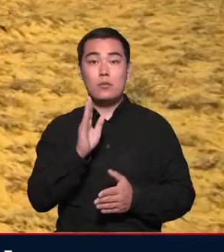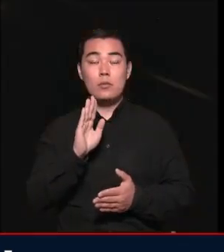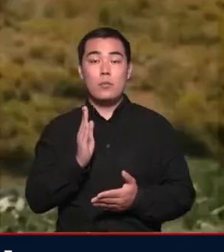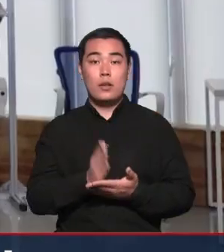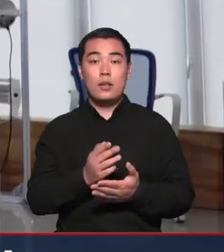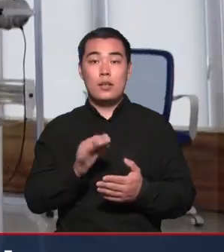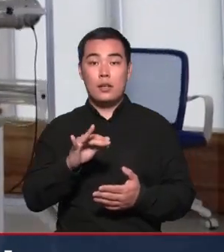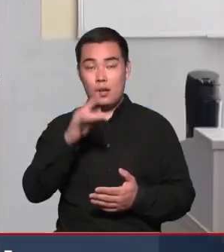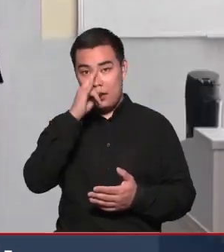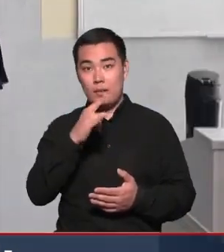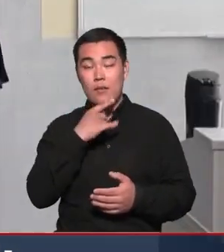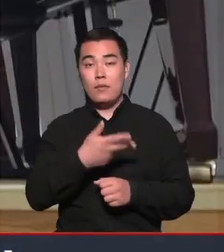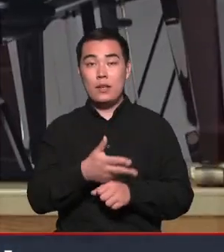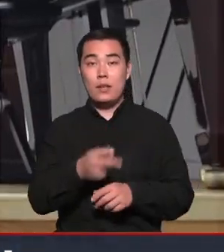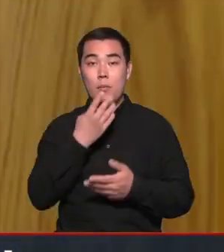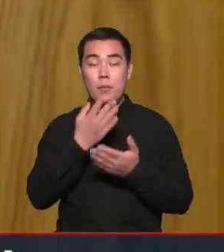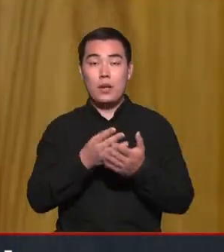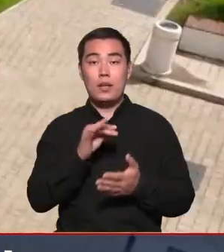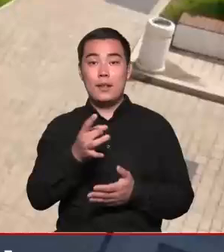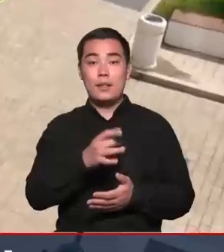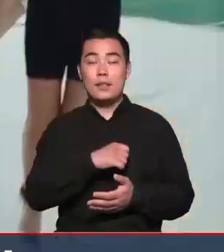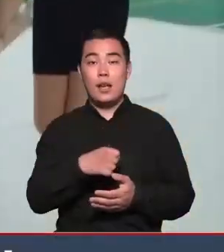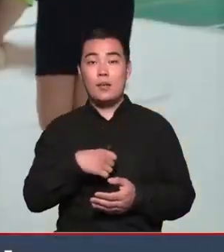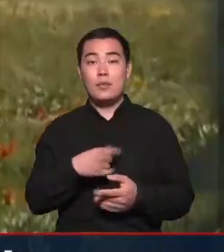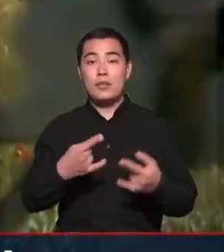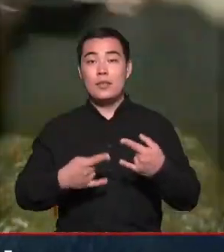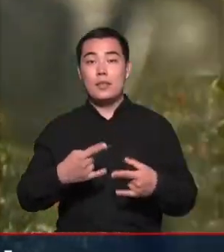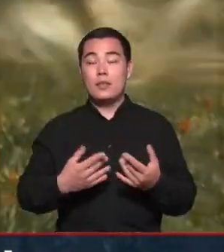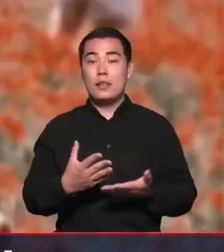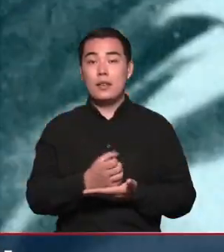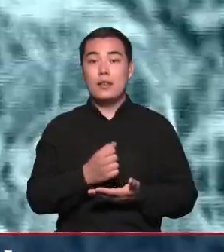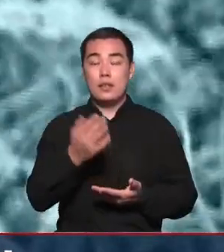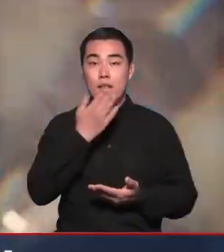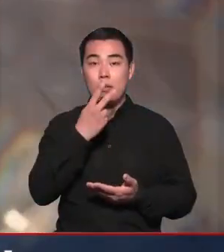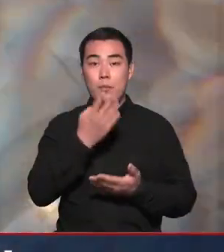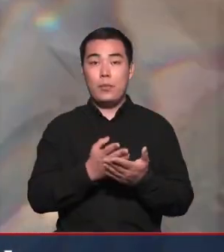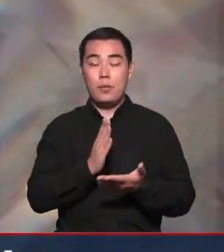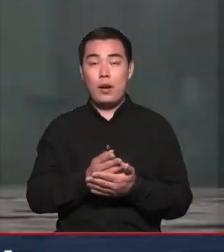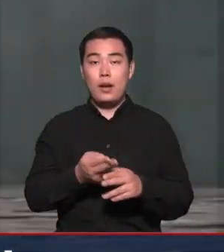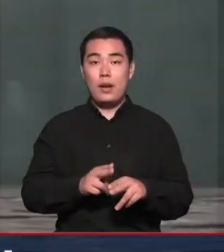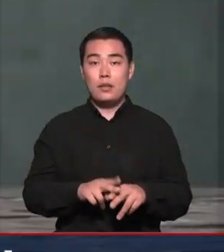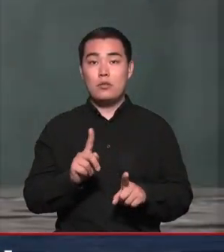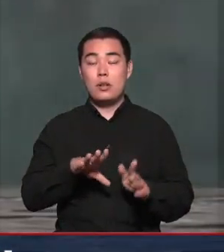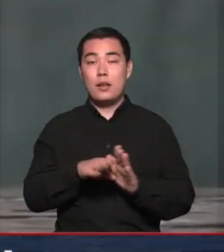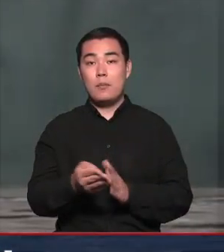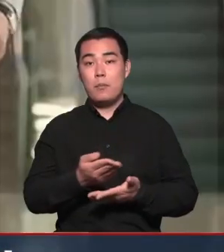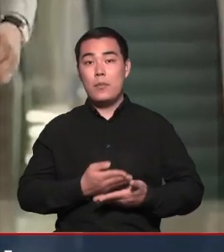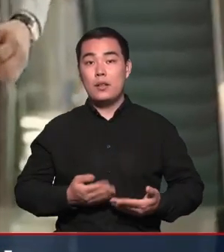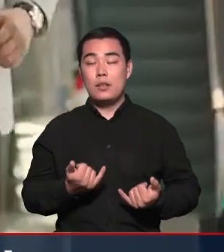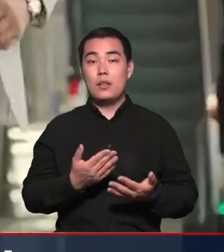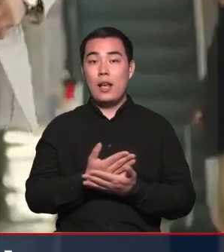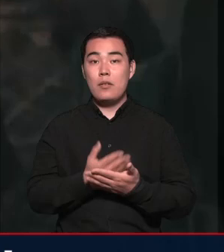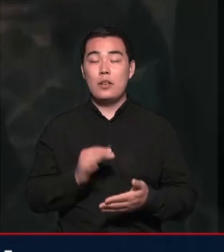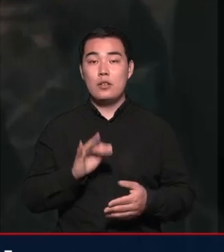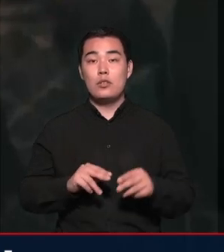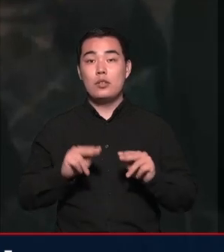алдымен қазақ фильмнің алтын қорынан және республикалық телеарналарымыздан алынған кинокартиналар ұсынылады. Бұл дегеніміз біздің эфирде тағылымды